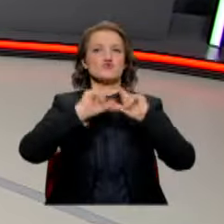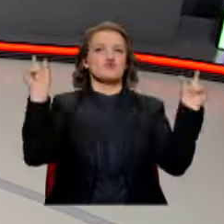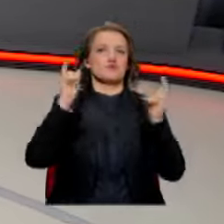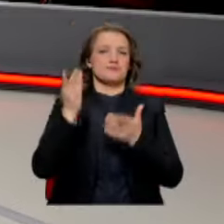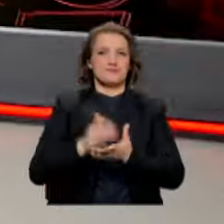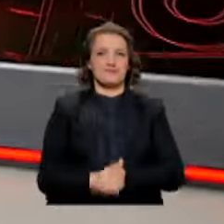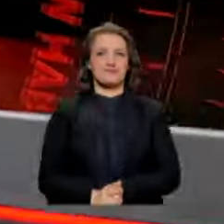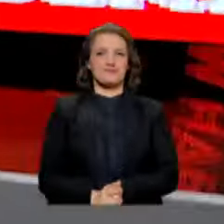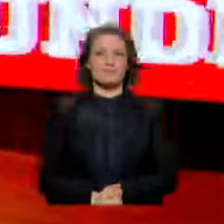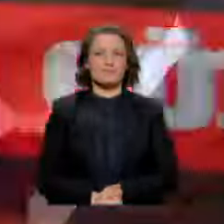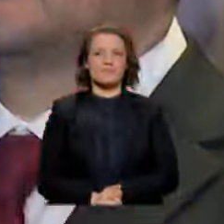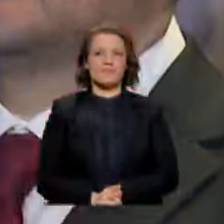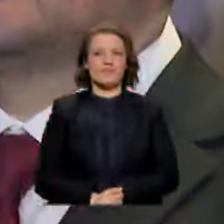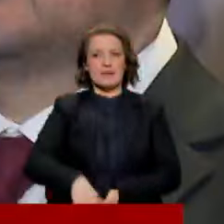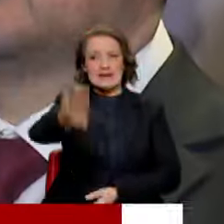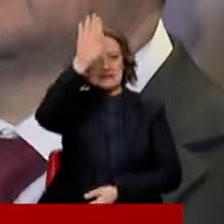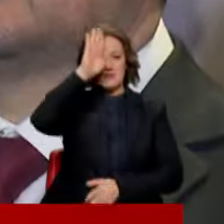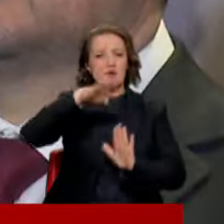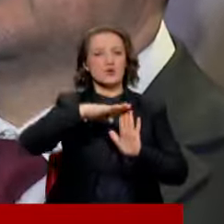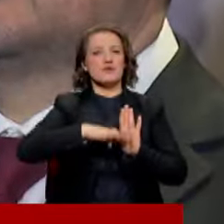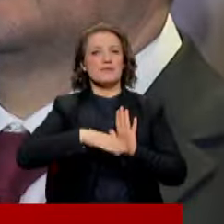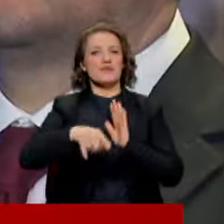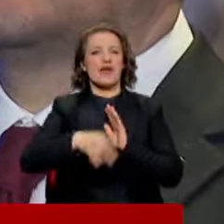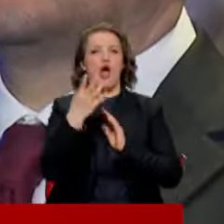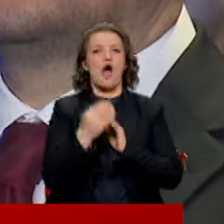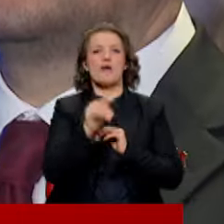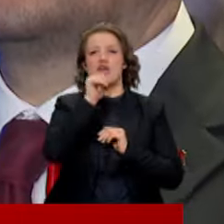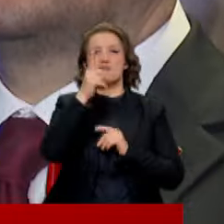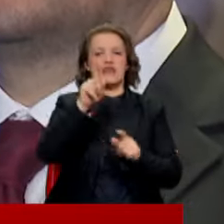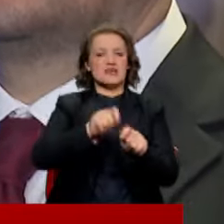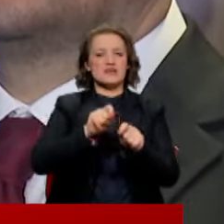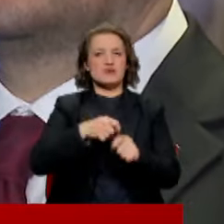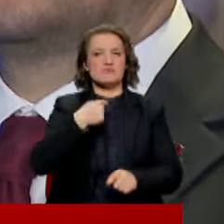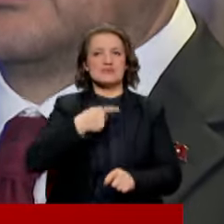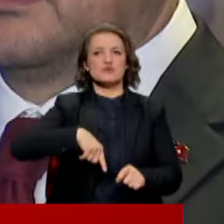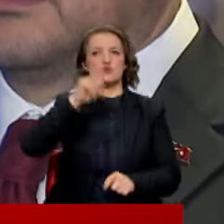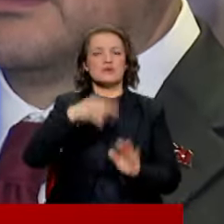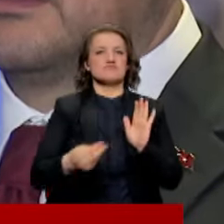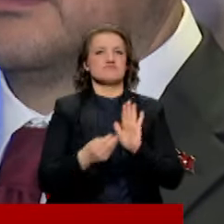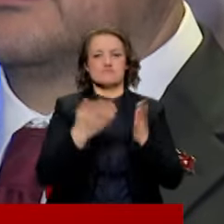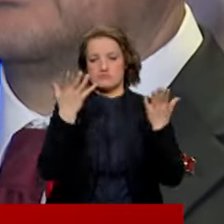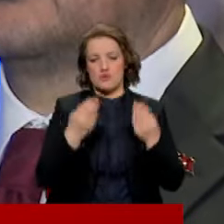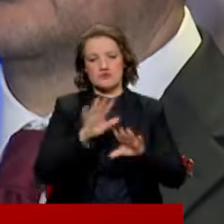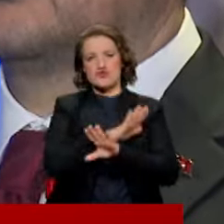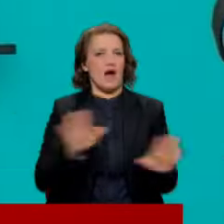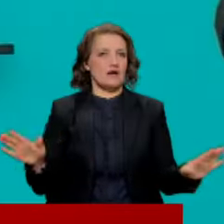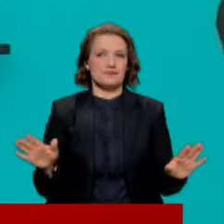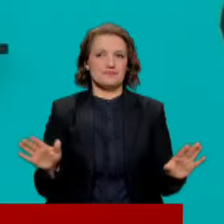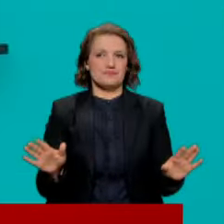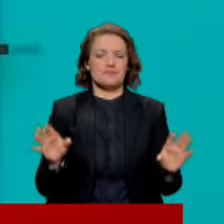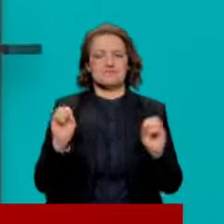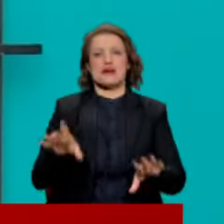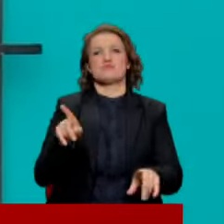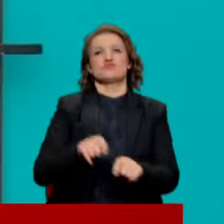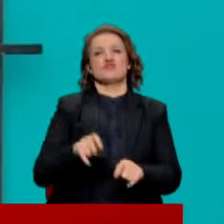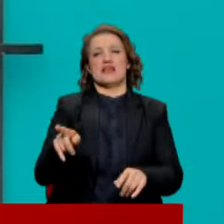biliyorsunuz. İstanbul'un gündeminde olmayan hiçbir iş bizim gündemimizde olmayacak. Ya bırakın